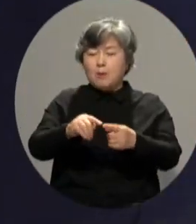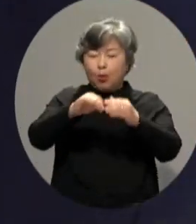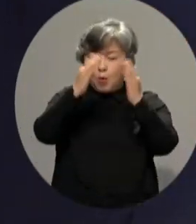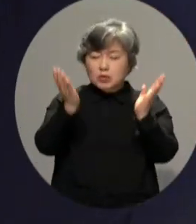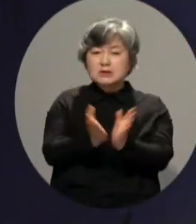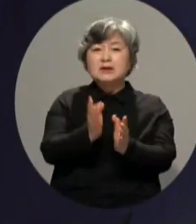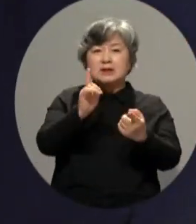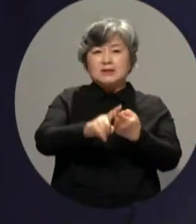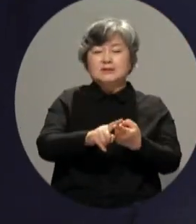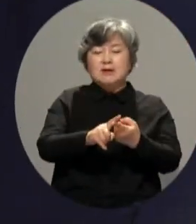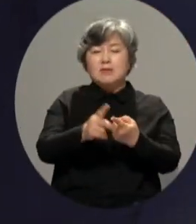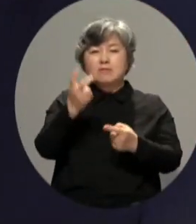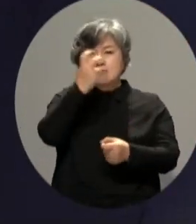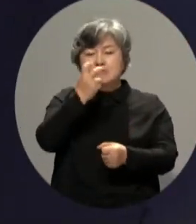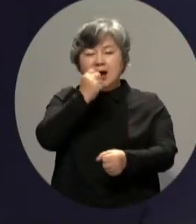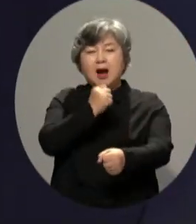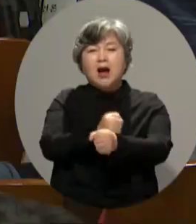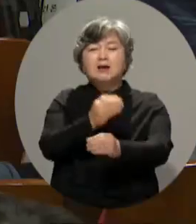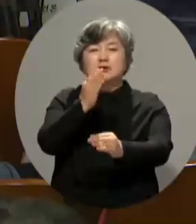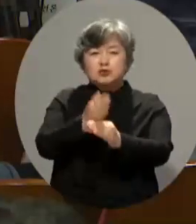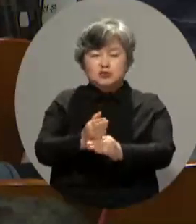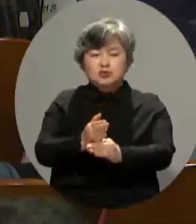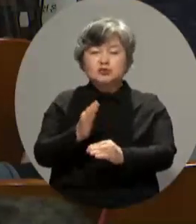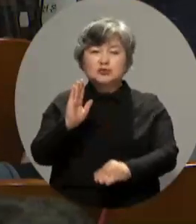대해서도 살펴 보고 있는 것으로 알려졌습니다